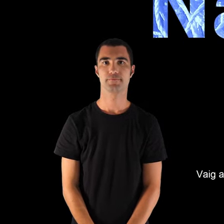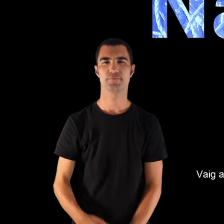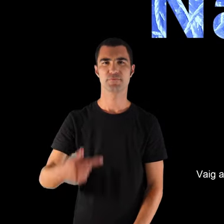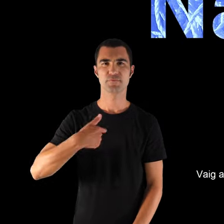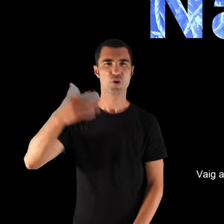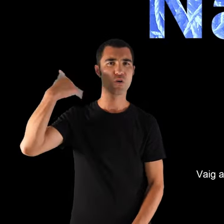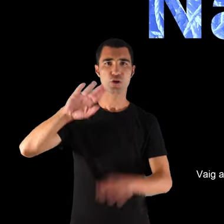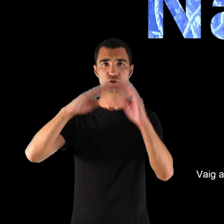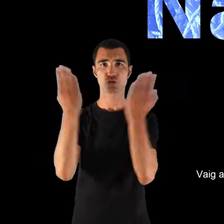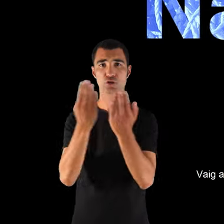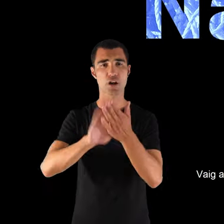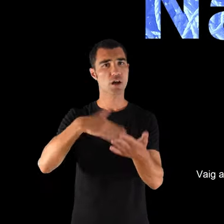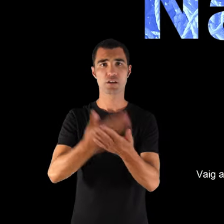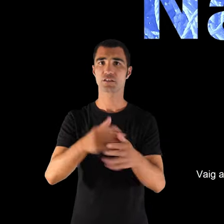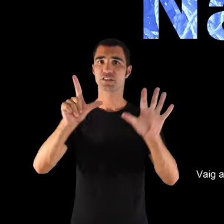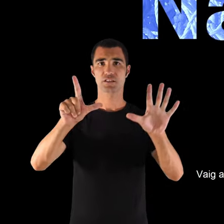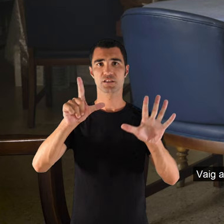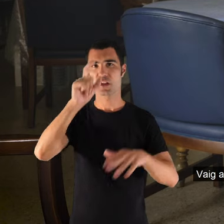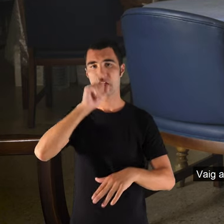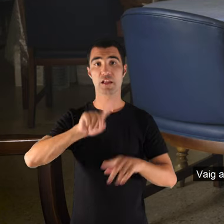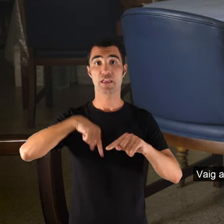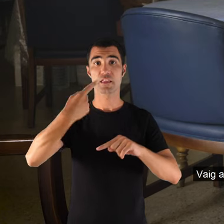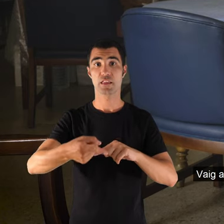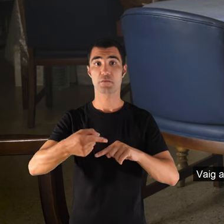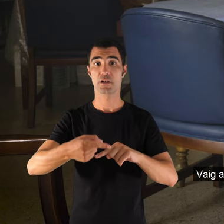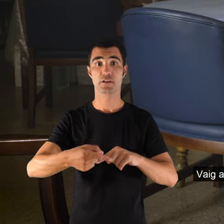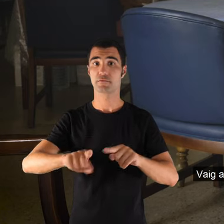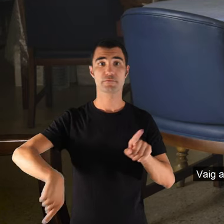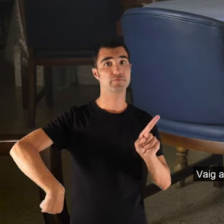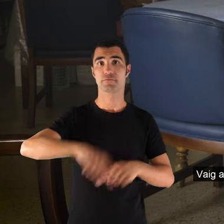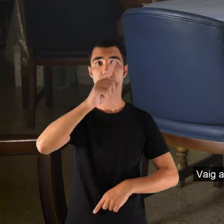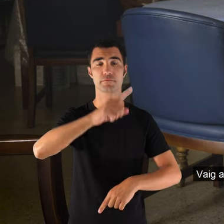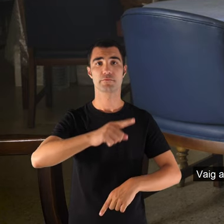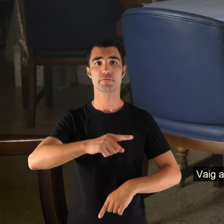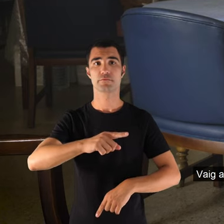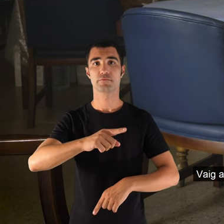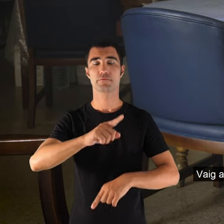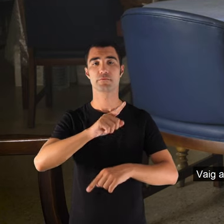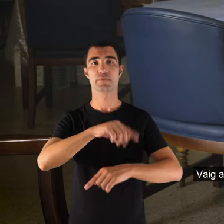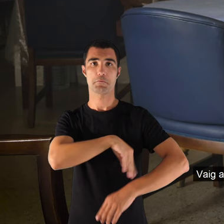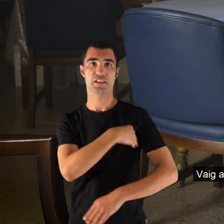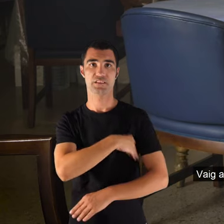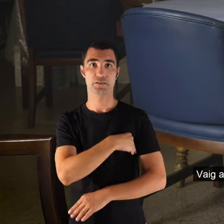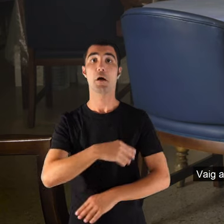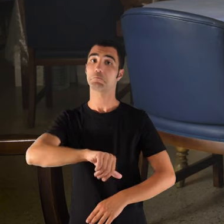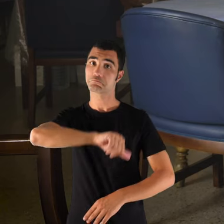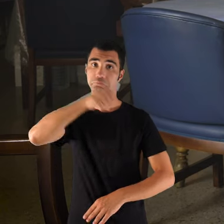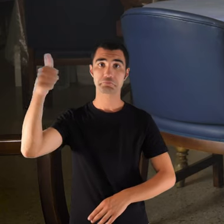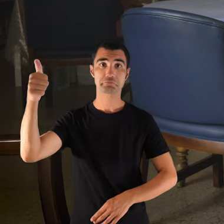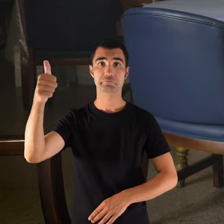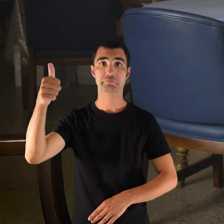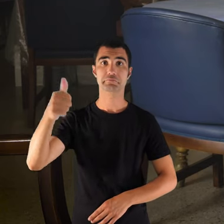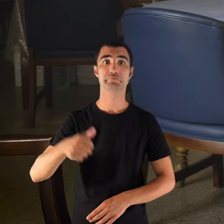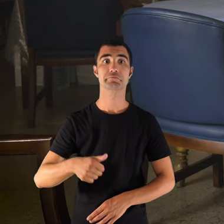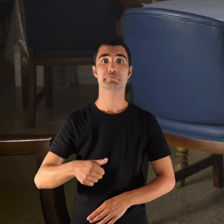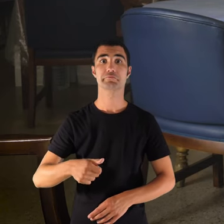Vaig anar a escola fins a 7 anys i a 7 anys m'anaren al batxillerat. Vaig aprovar i m'anaren